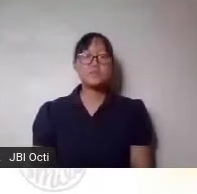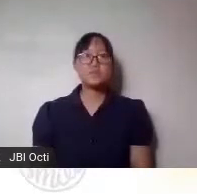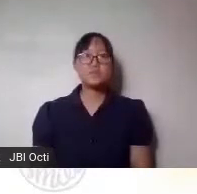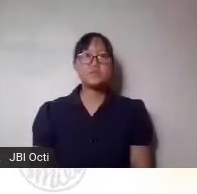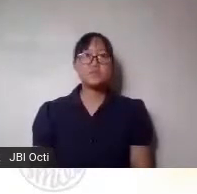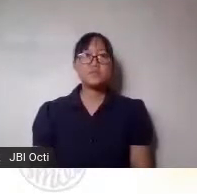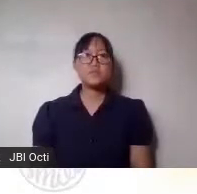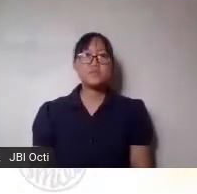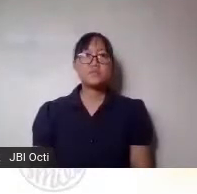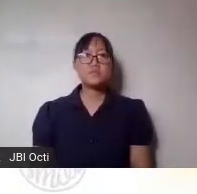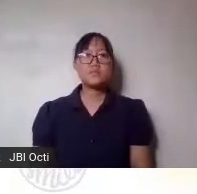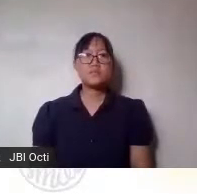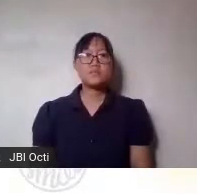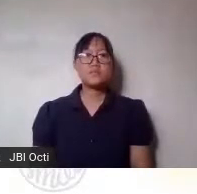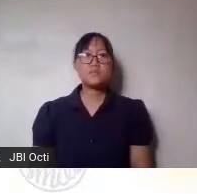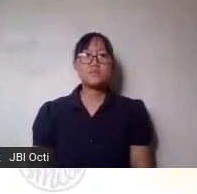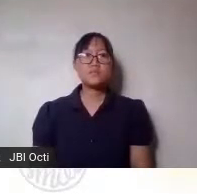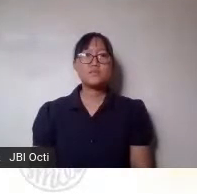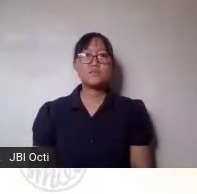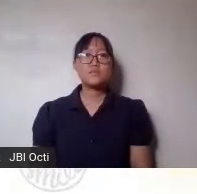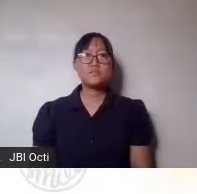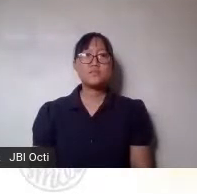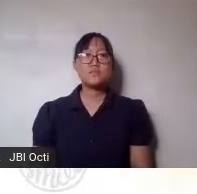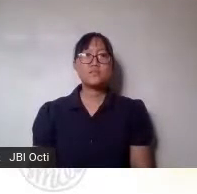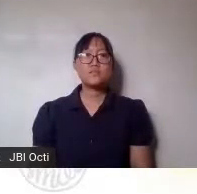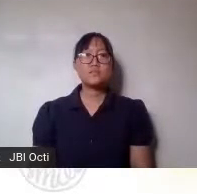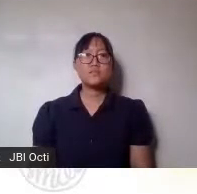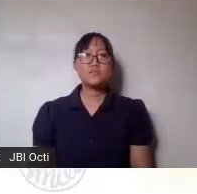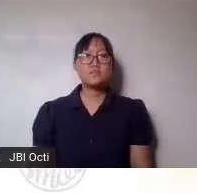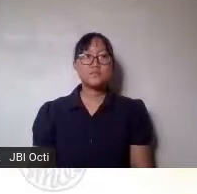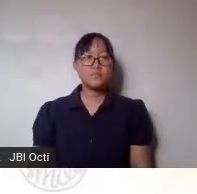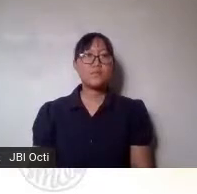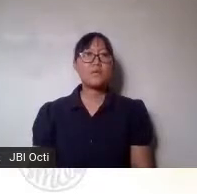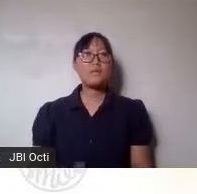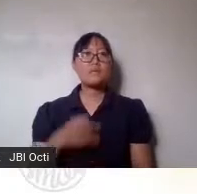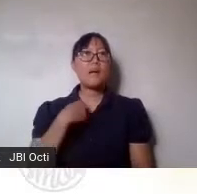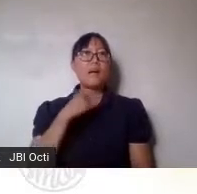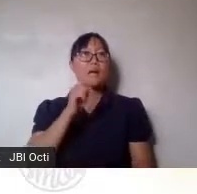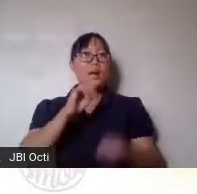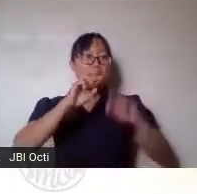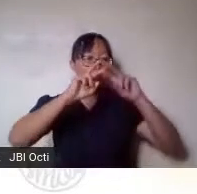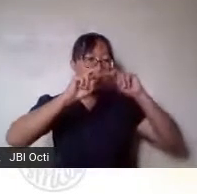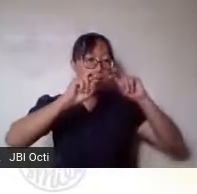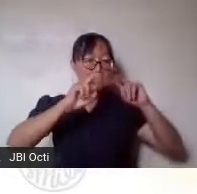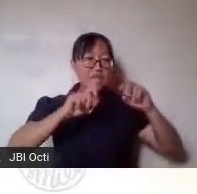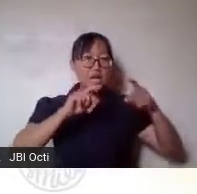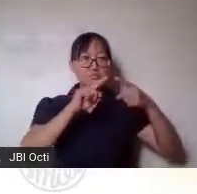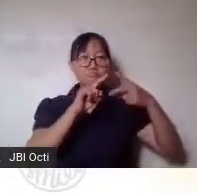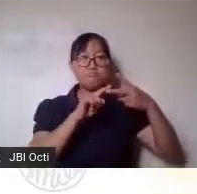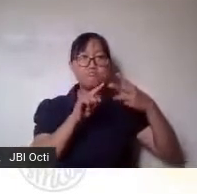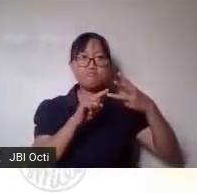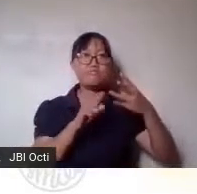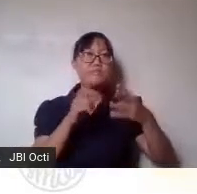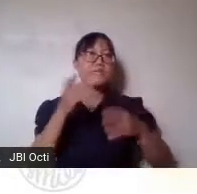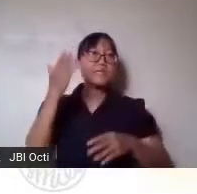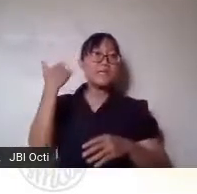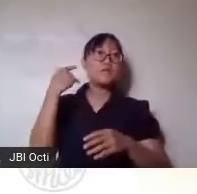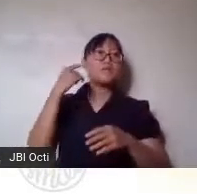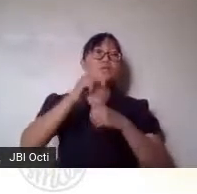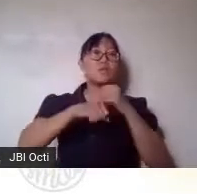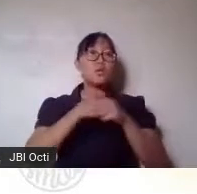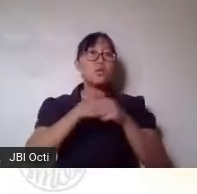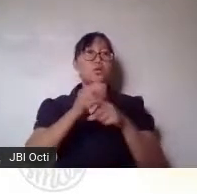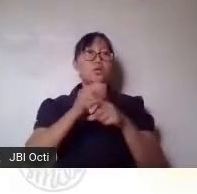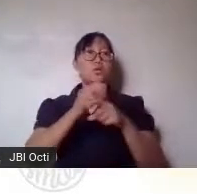Ya, beberapa penelitian sejak tahun 2003 sampai dengan paling akhir itu di 2014 ya. Kalau dulu